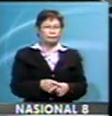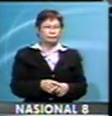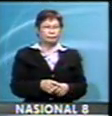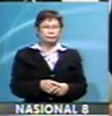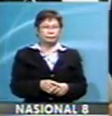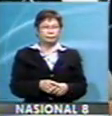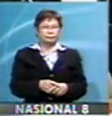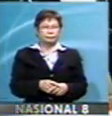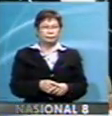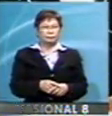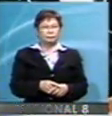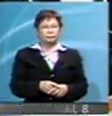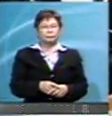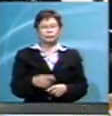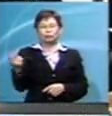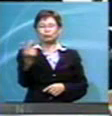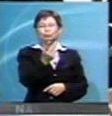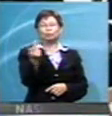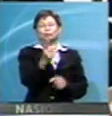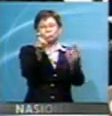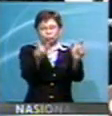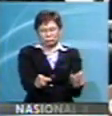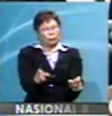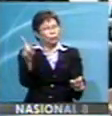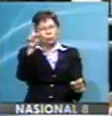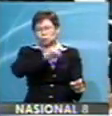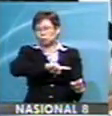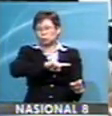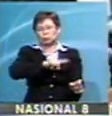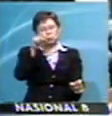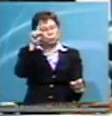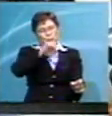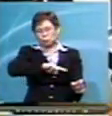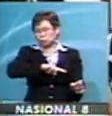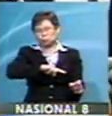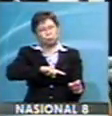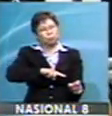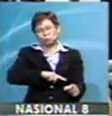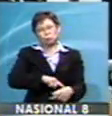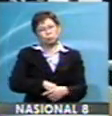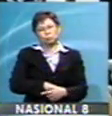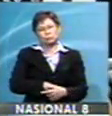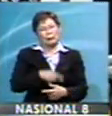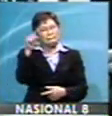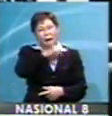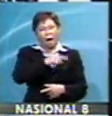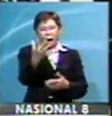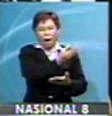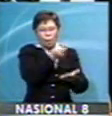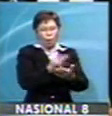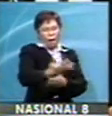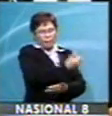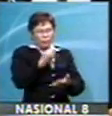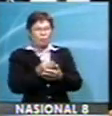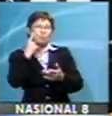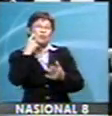Putih bagi saya kedua-dua suspek ni melampau melakukan perkara melampau ambil duit kemudian dia